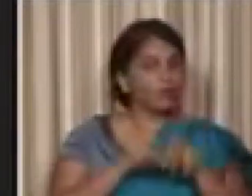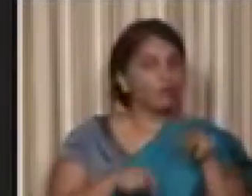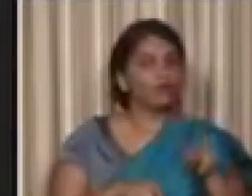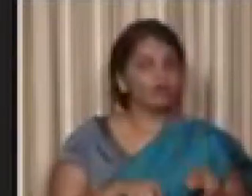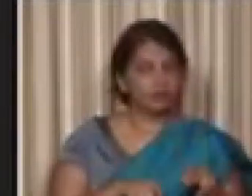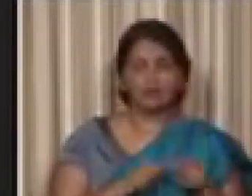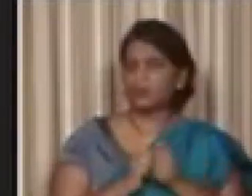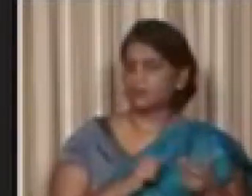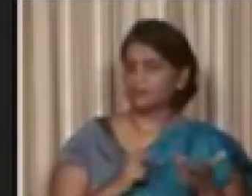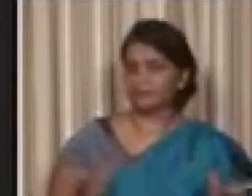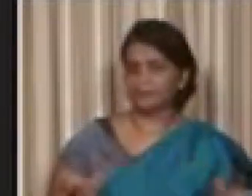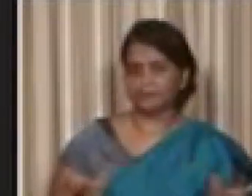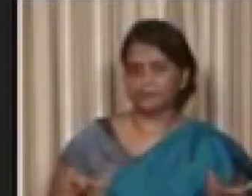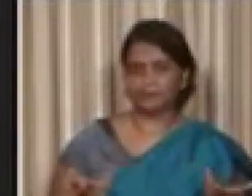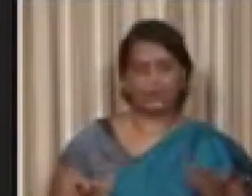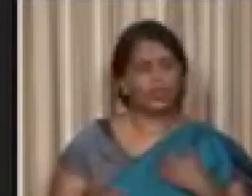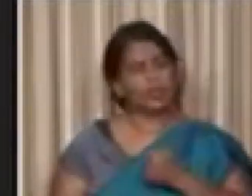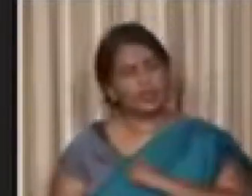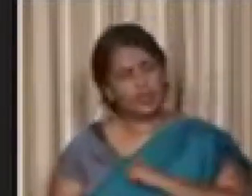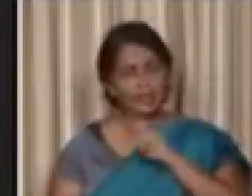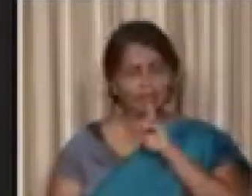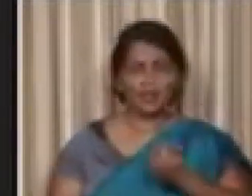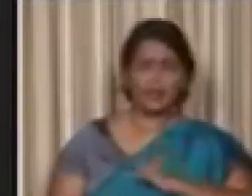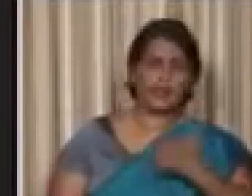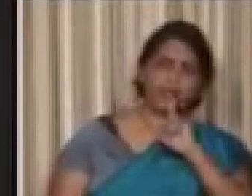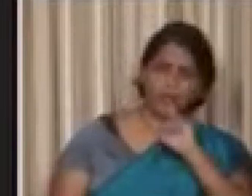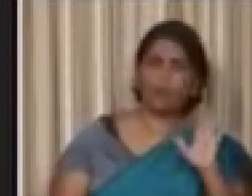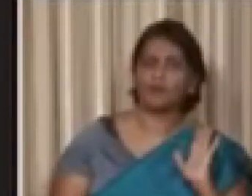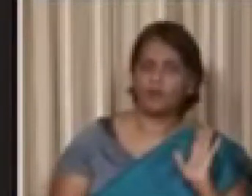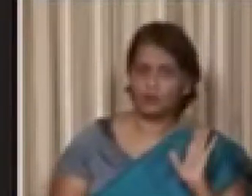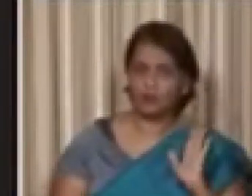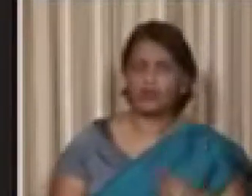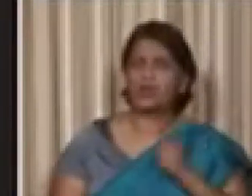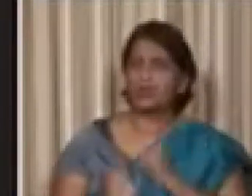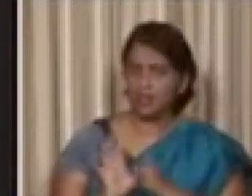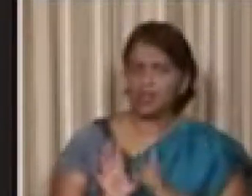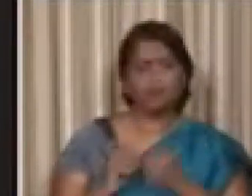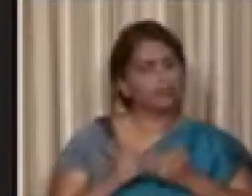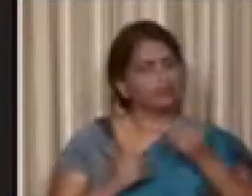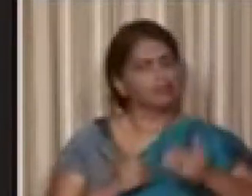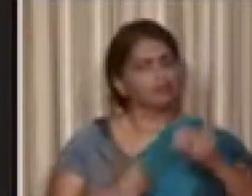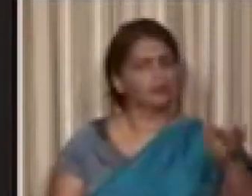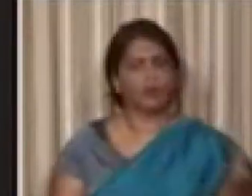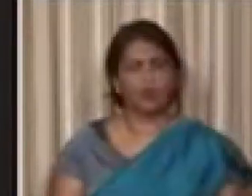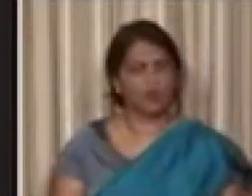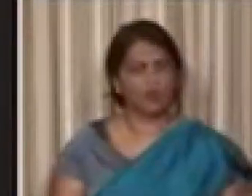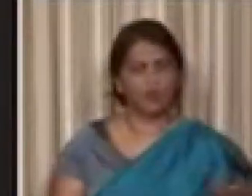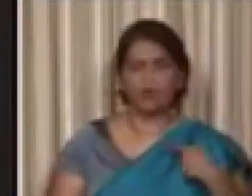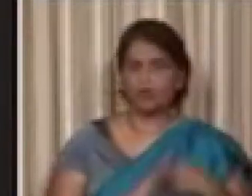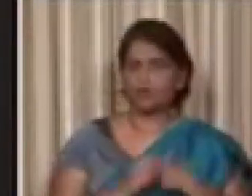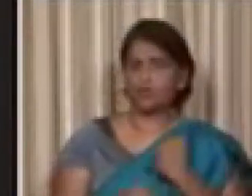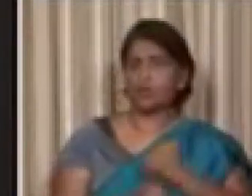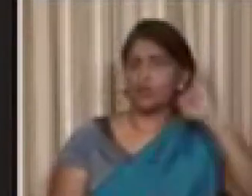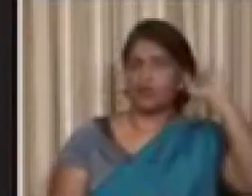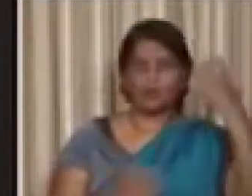මේ විදිහට හැසිරෙන්නේ. එක්කෝ පක්ෂයි කියන්න ඕනේ, එක්ක විරුද්ධයි කියන්න ඕනේ. දැන් හැමදාම ඕම දිගට දිගට ඇදගෙන ගියා නම් මොකද වෙන්නේ? එතකොට මේ රටේ